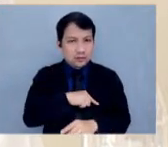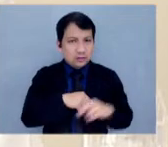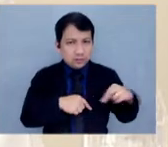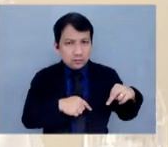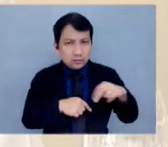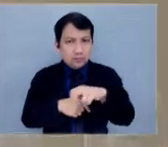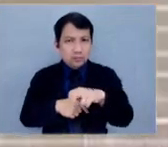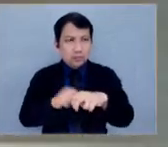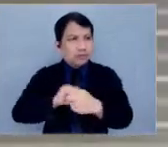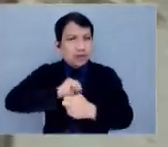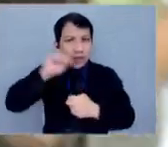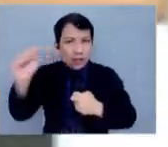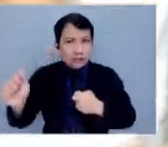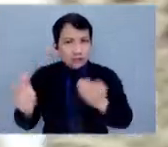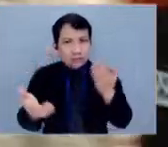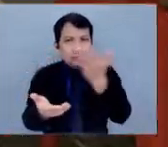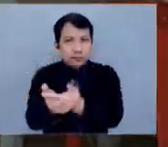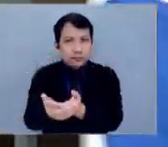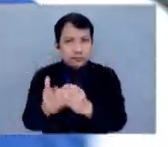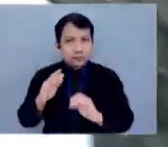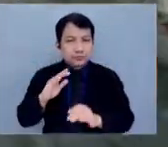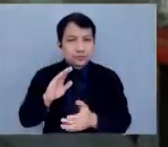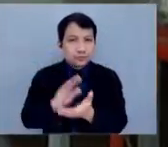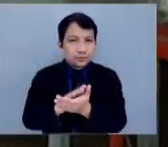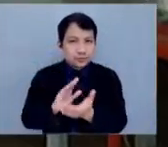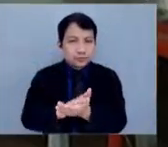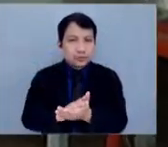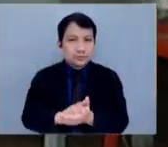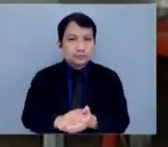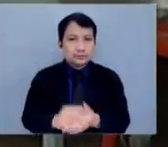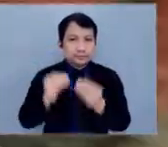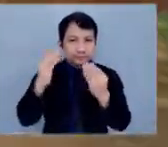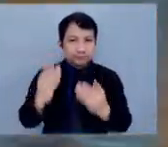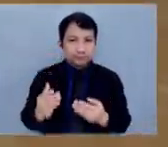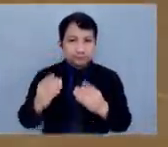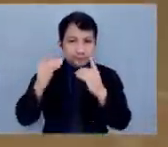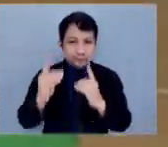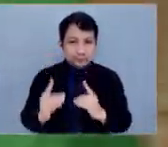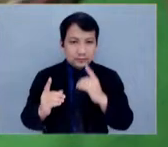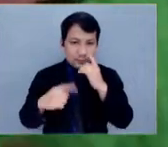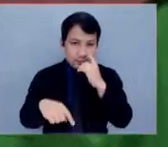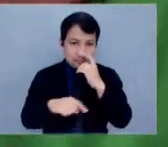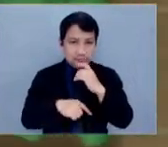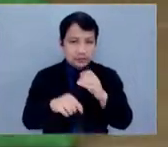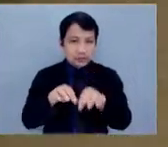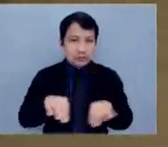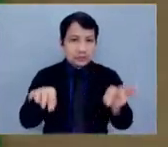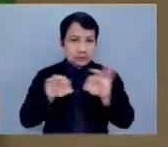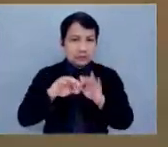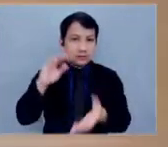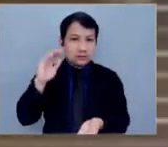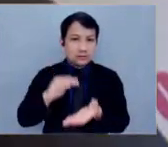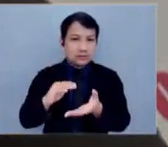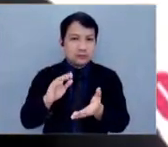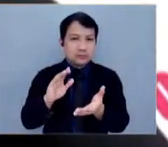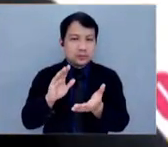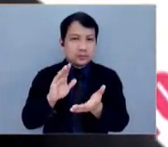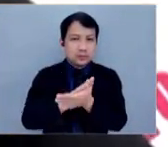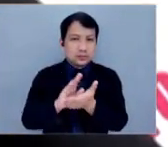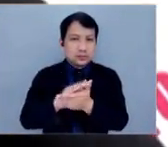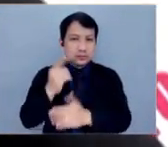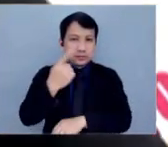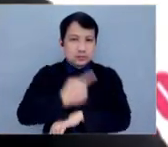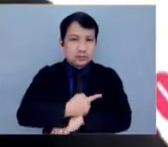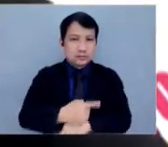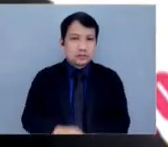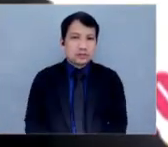to get to school. Para naman sa Teachers Dignity Coalition, mas maiging bawasan na lang ang school days. Dami na nating